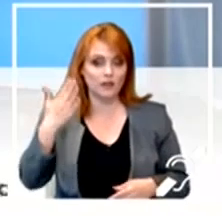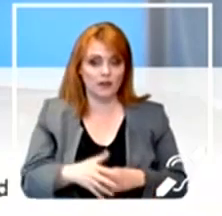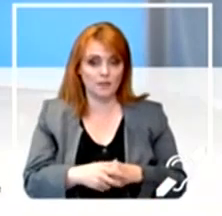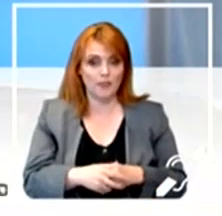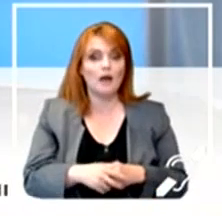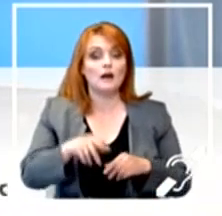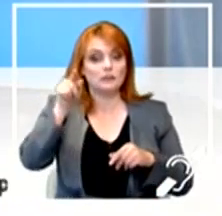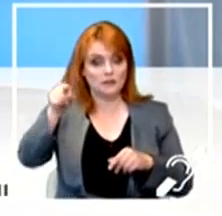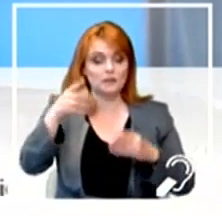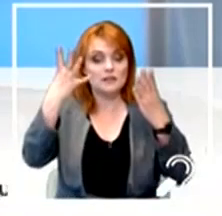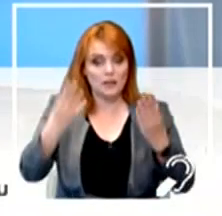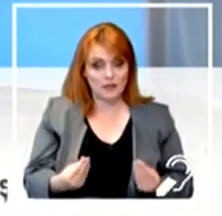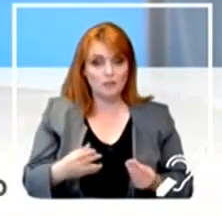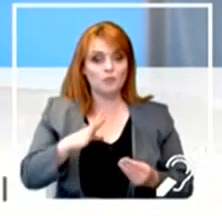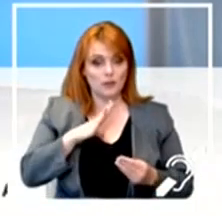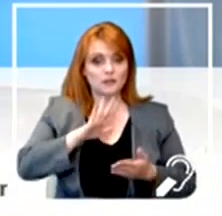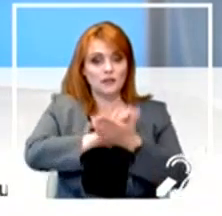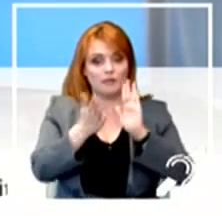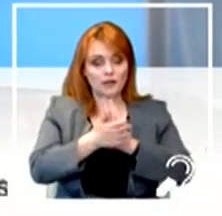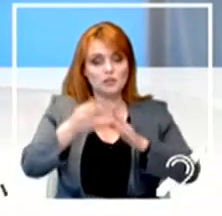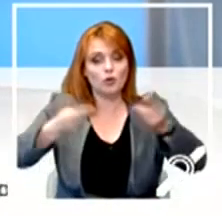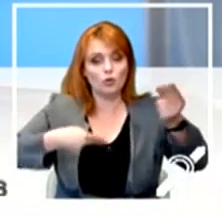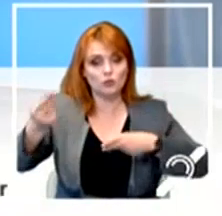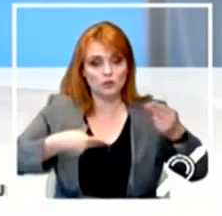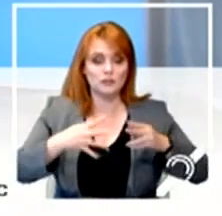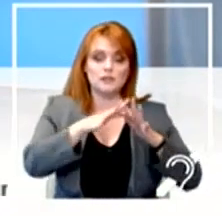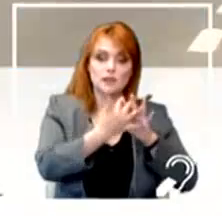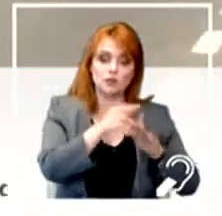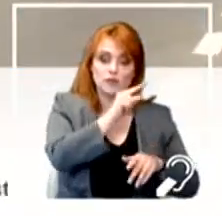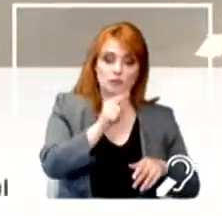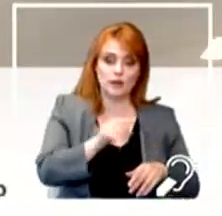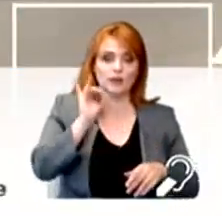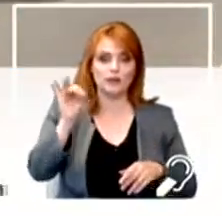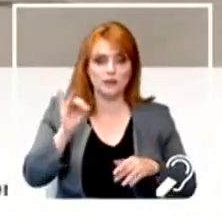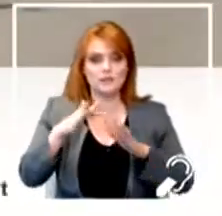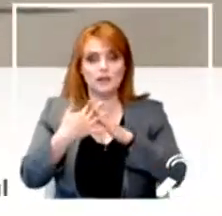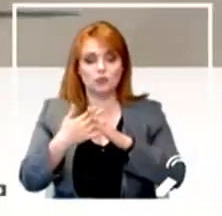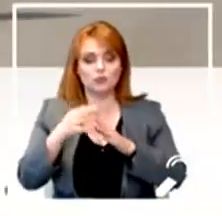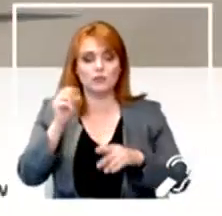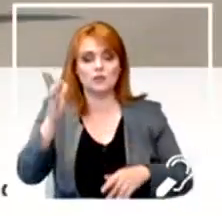comunele Zembreni din Republica Moldova și Pădureni din România.